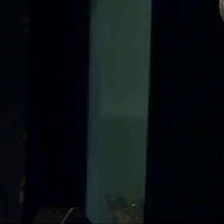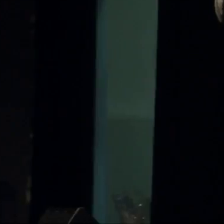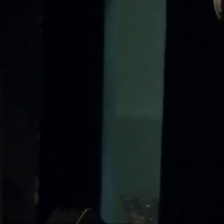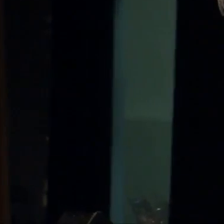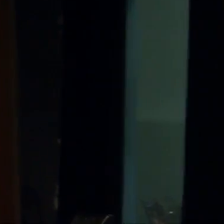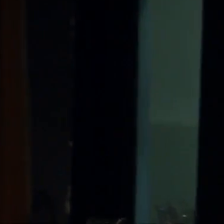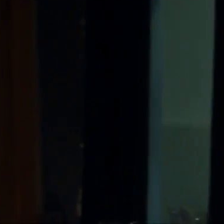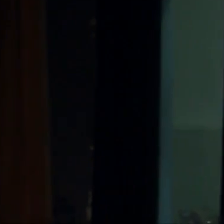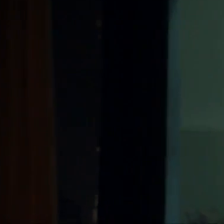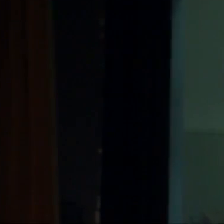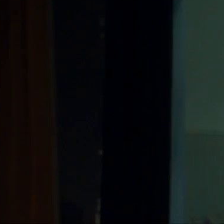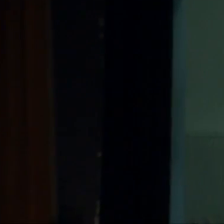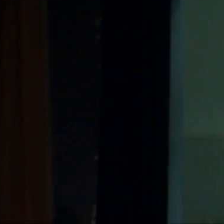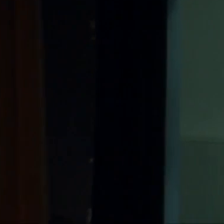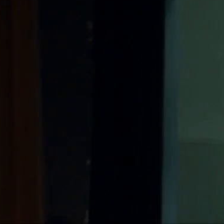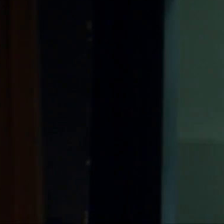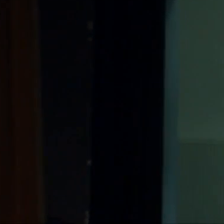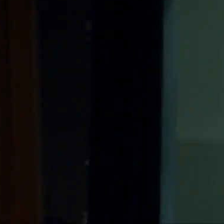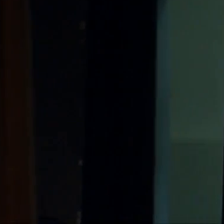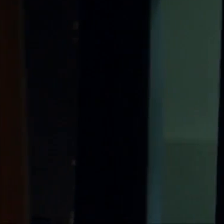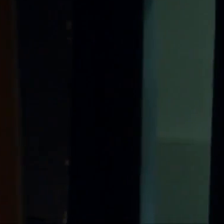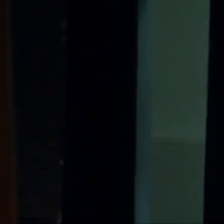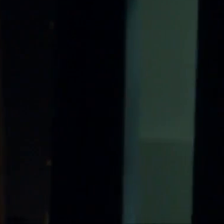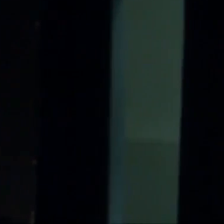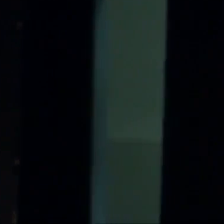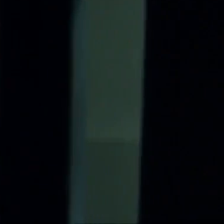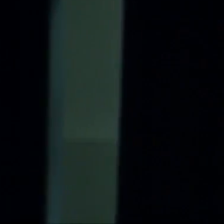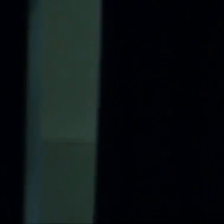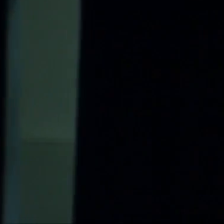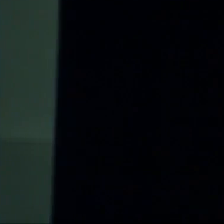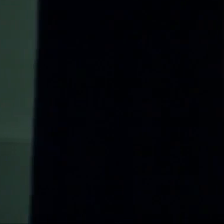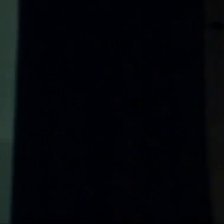Ez az élet csak nekem való.